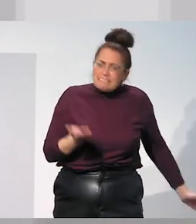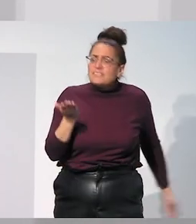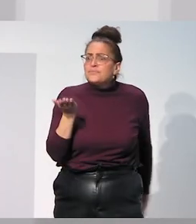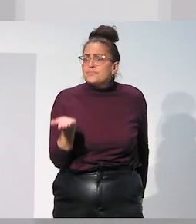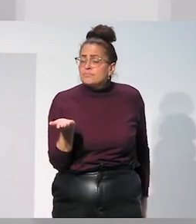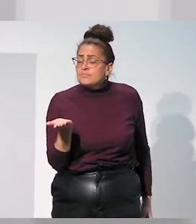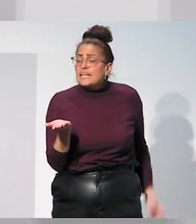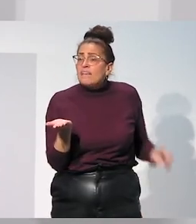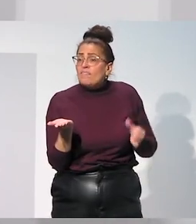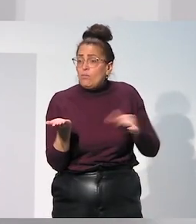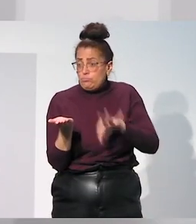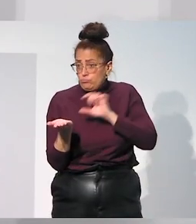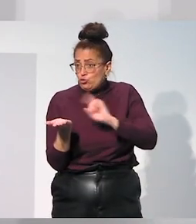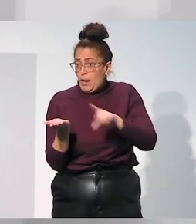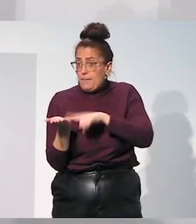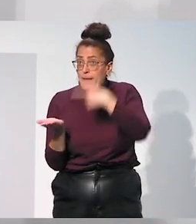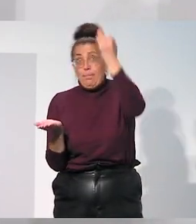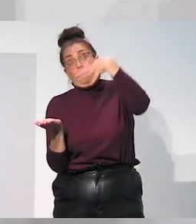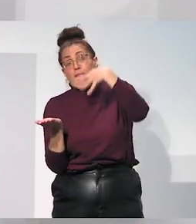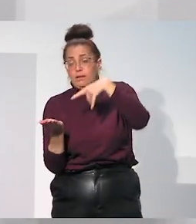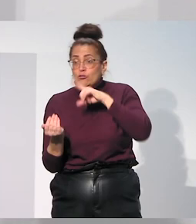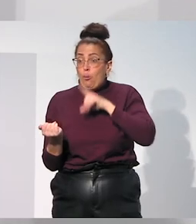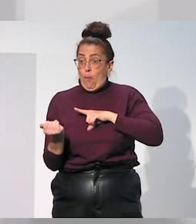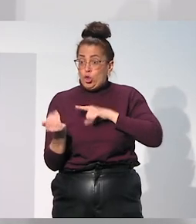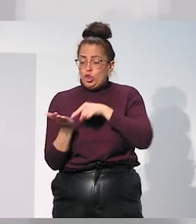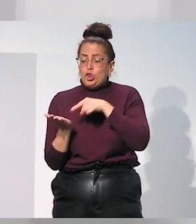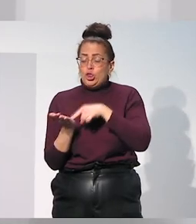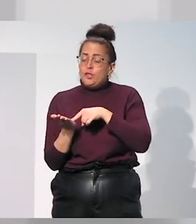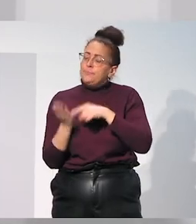frappés d'inanité. Hein.